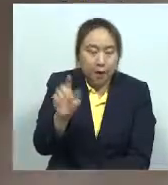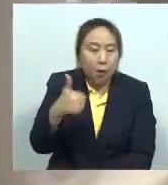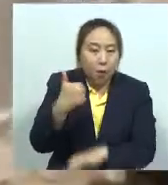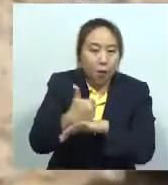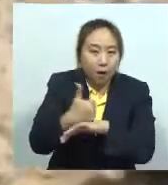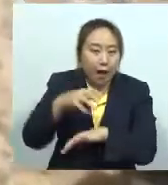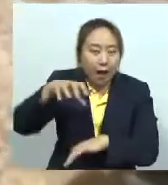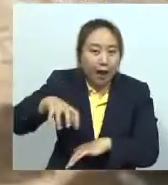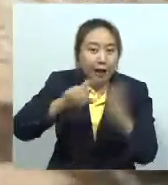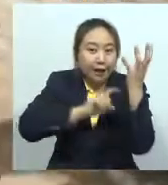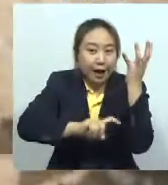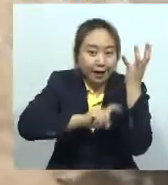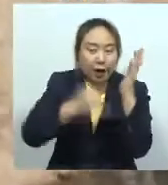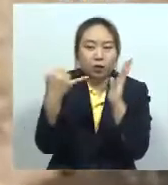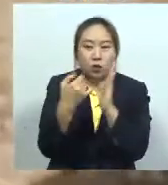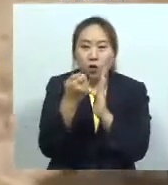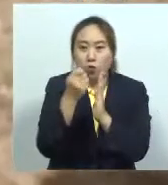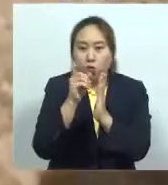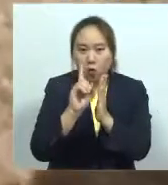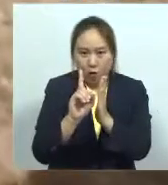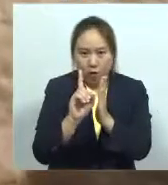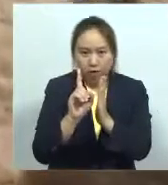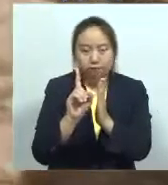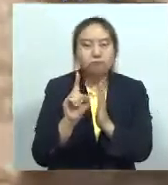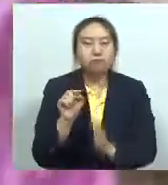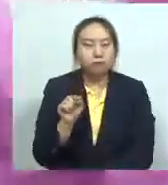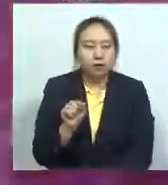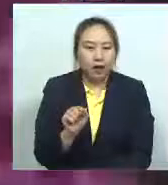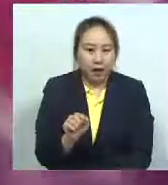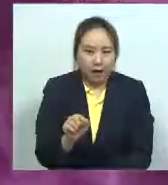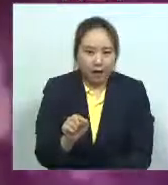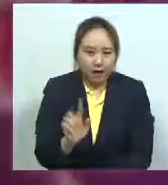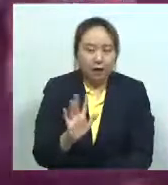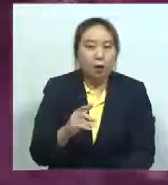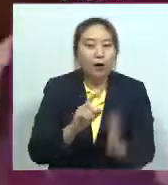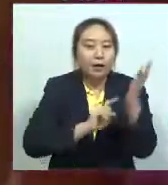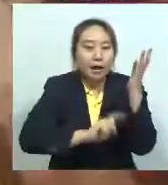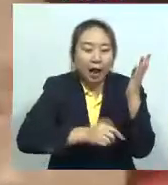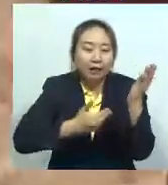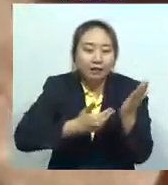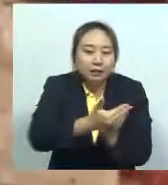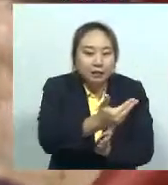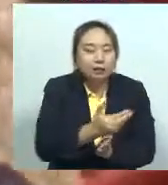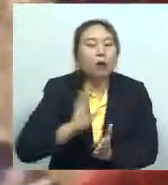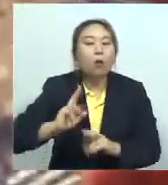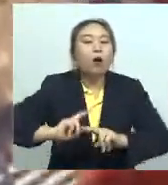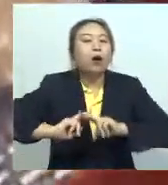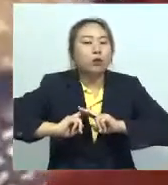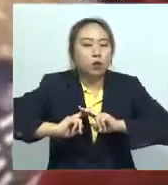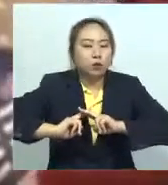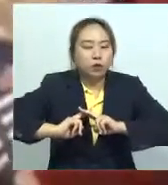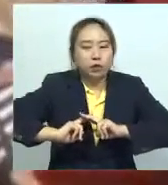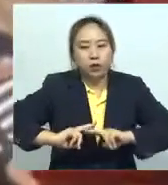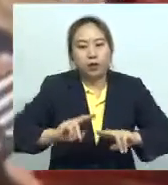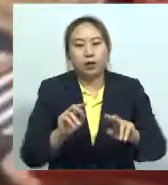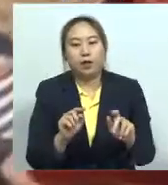ำนวยการการยางแห่งประเทศไทยจังหวัดอุดรธานีก็ทราบว่าเหตุเกิดที่ลานรับซื้อยางพาราของภาคเอกชนบ้านแสงอรุณต